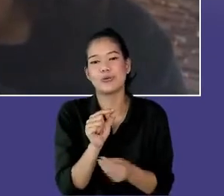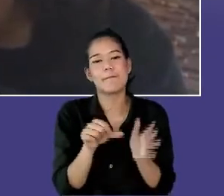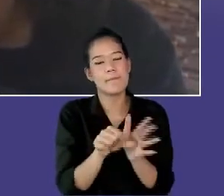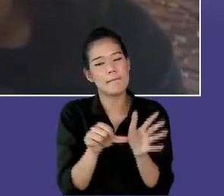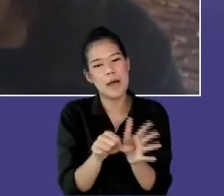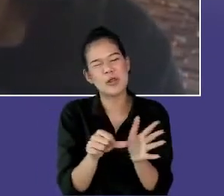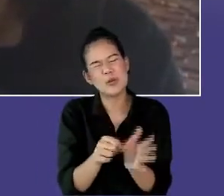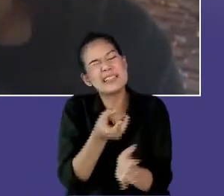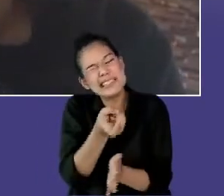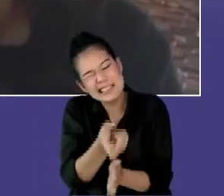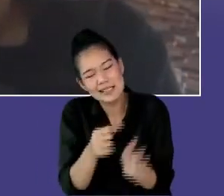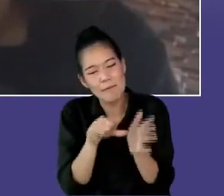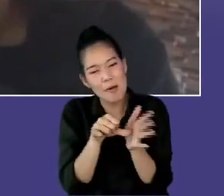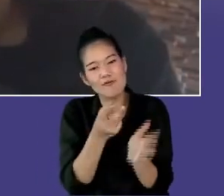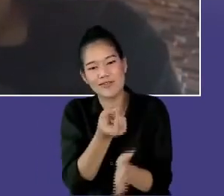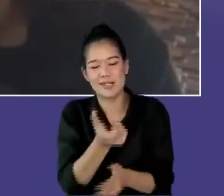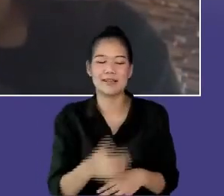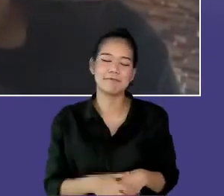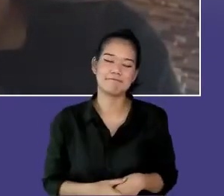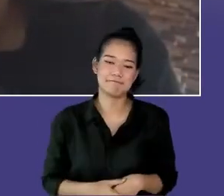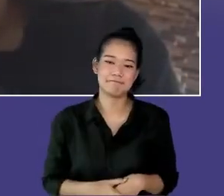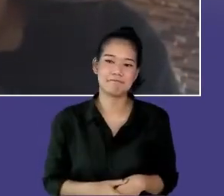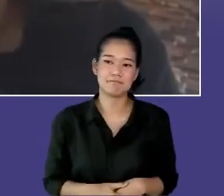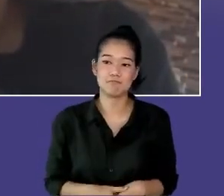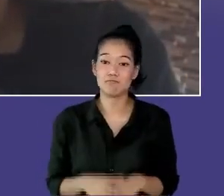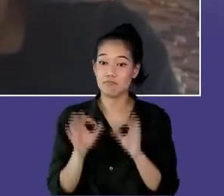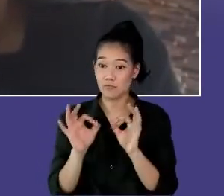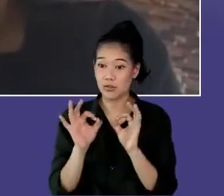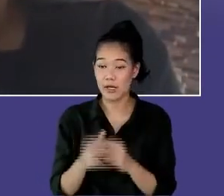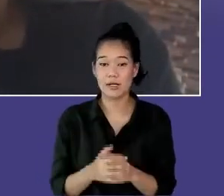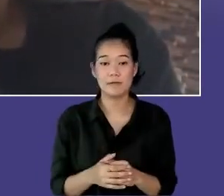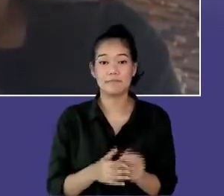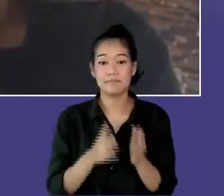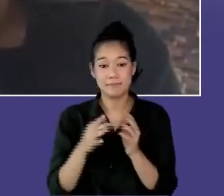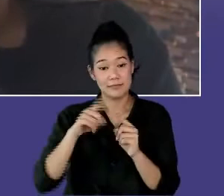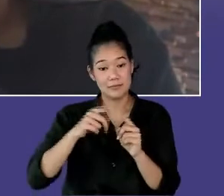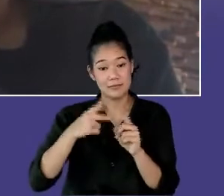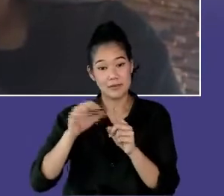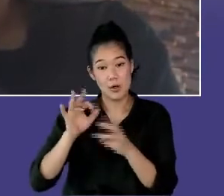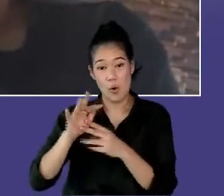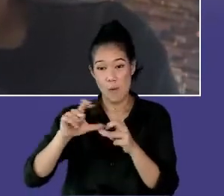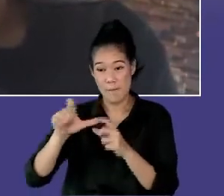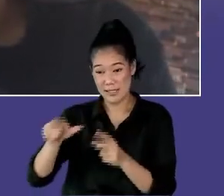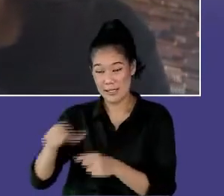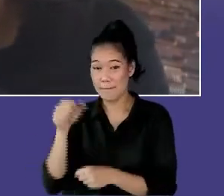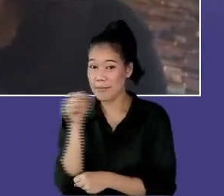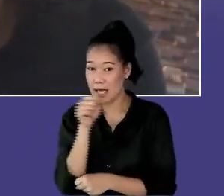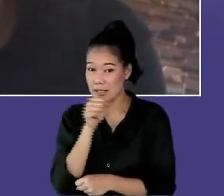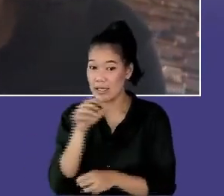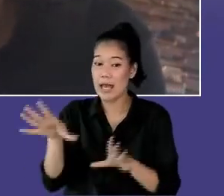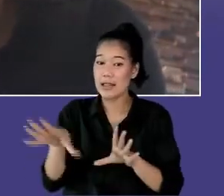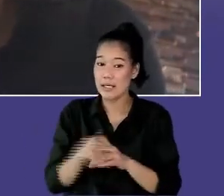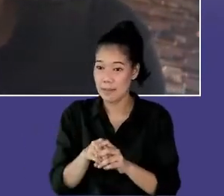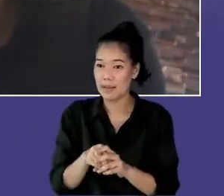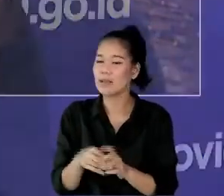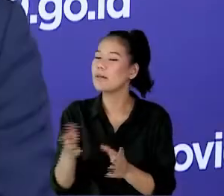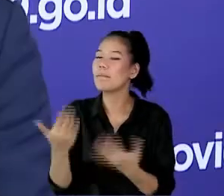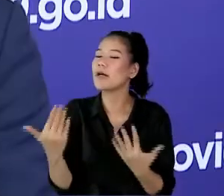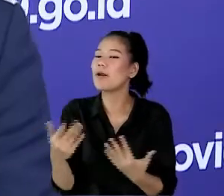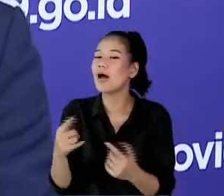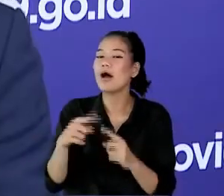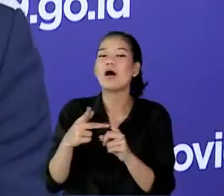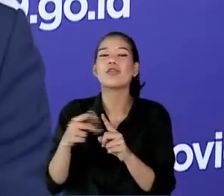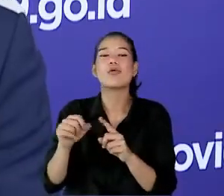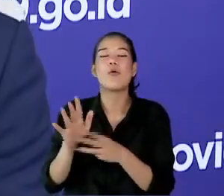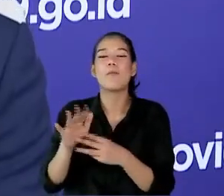bisa membantu sedikit, kira-kira begitu. Oke, sekarang saya ke Mas Thomas ini sebagai seorang penyanyi yang terlibat. Bagaimana Mas Thomas